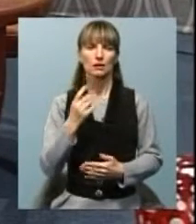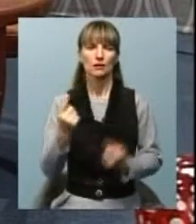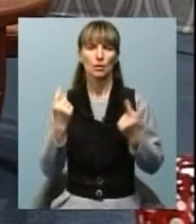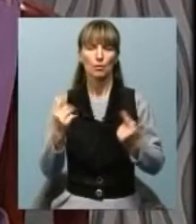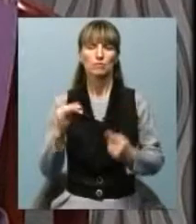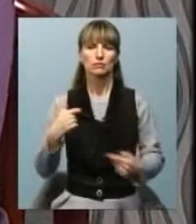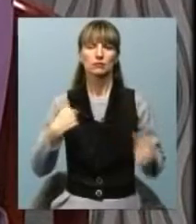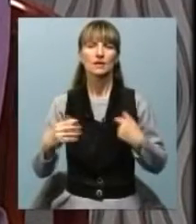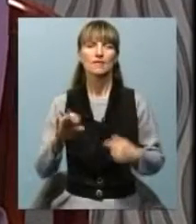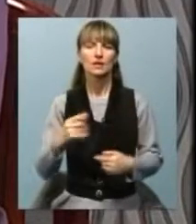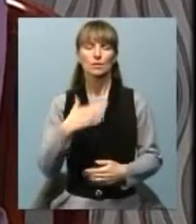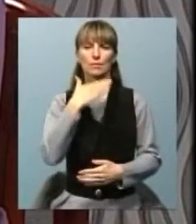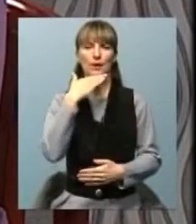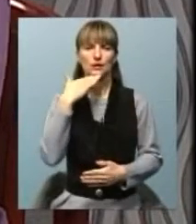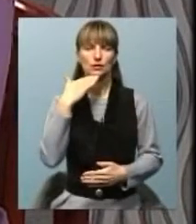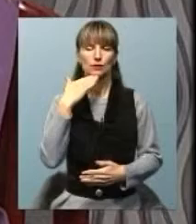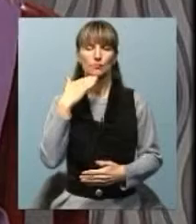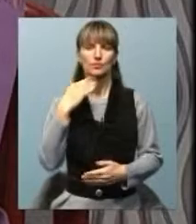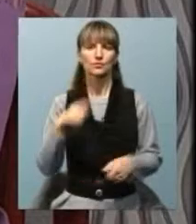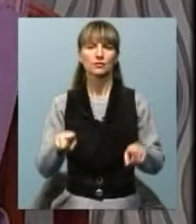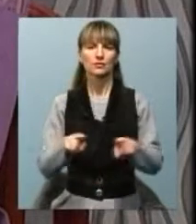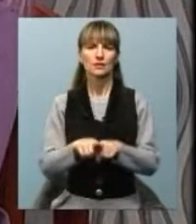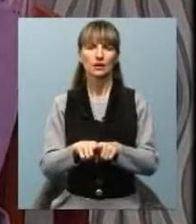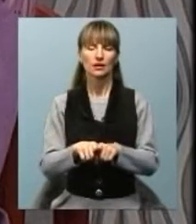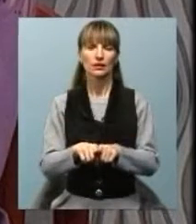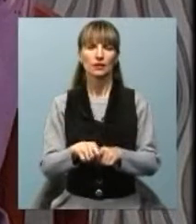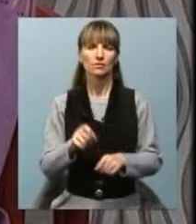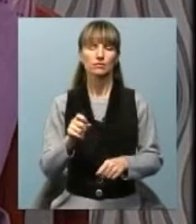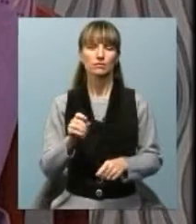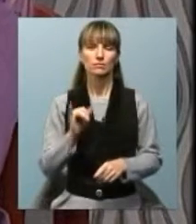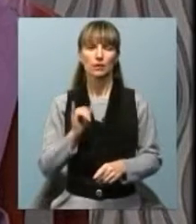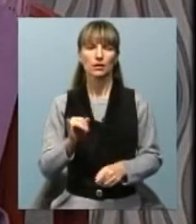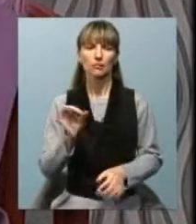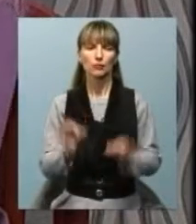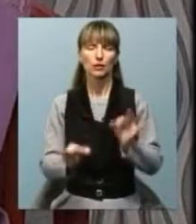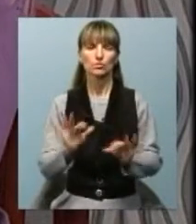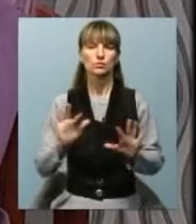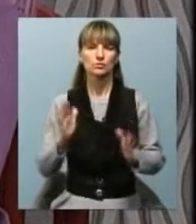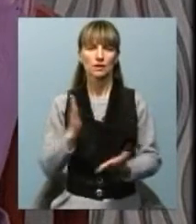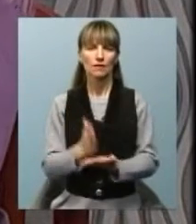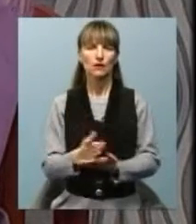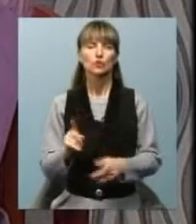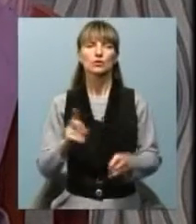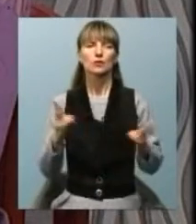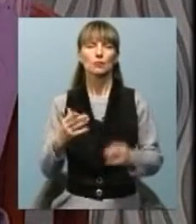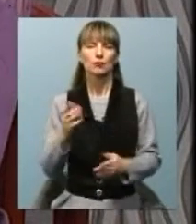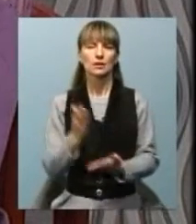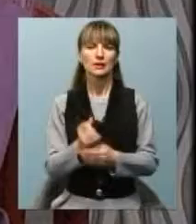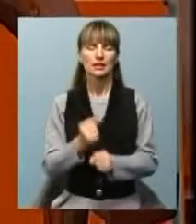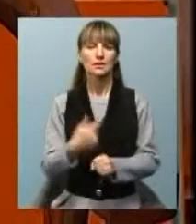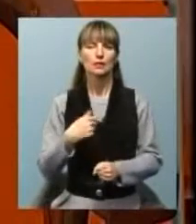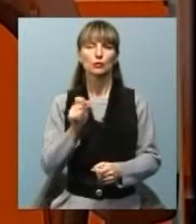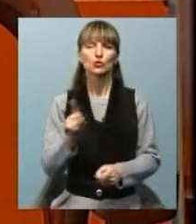ми страждаємо від дуже-дуже багатьох таких лих природи. Як ти думаєш, що треба робити нам, людям, щоб